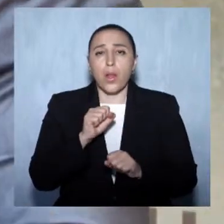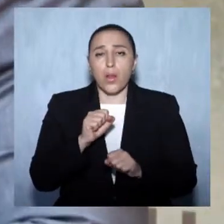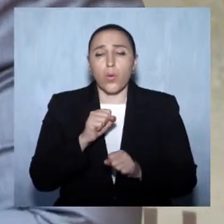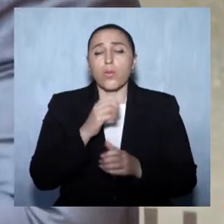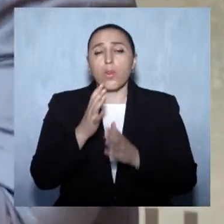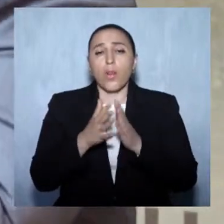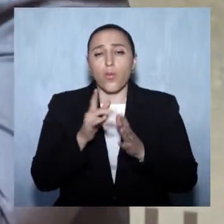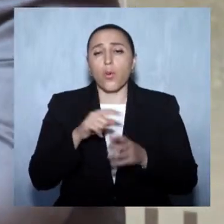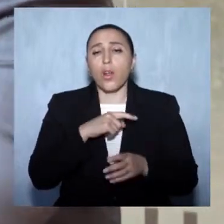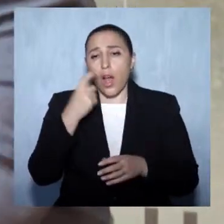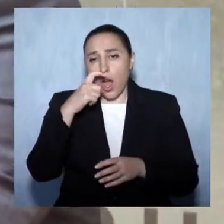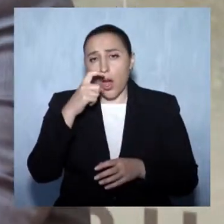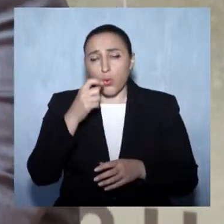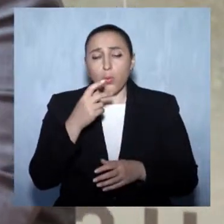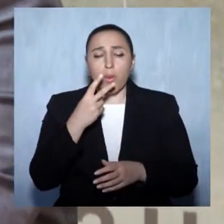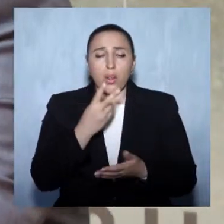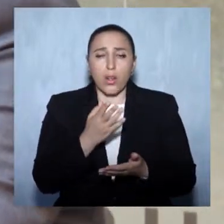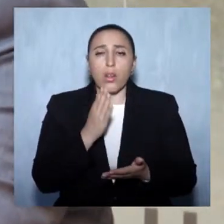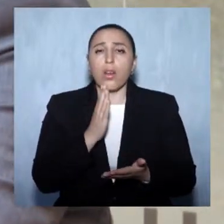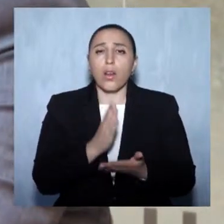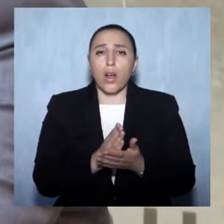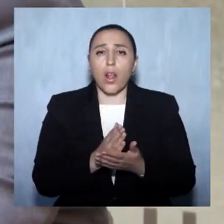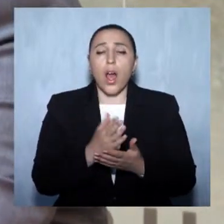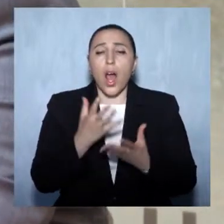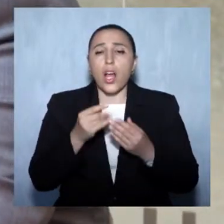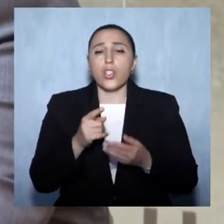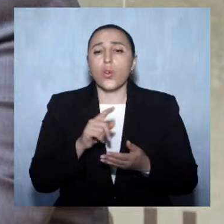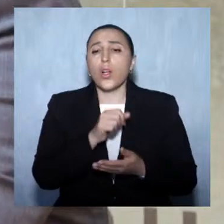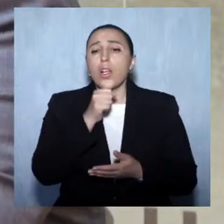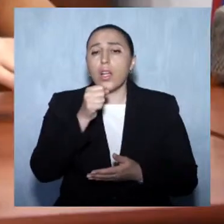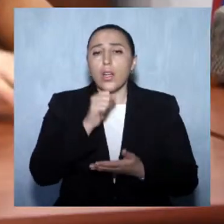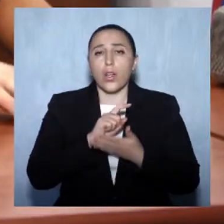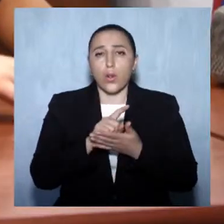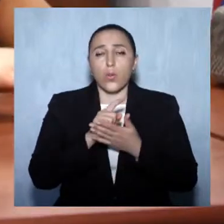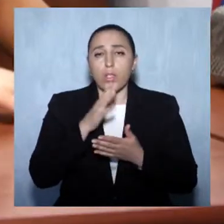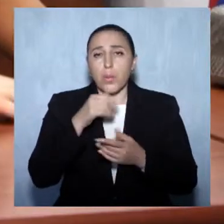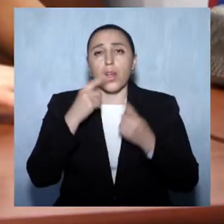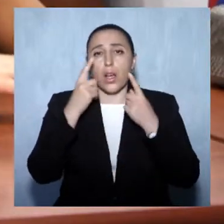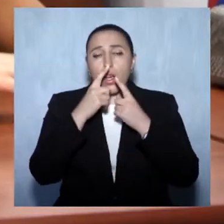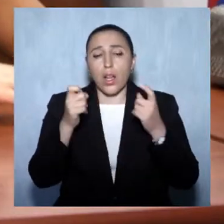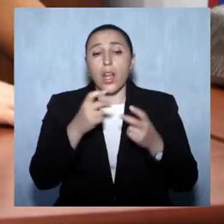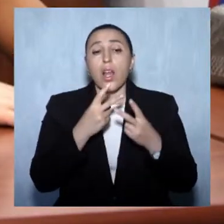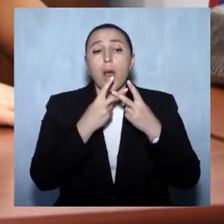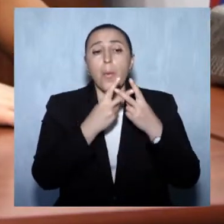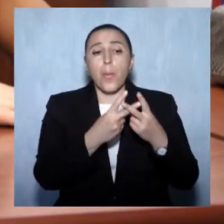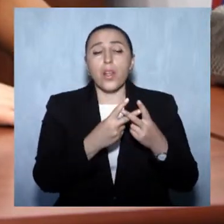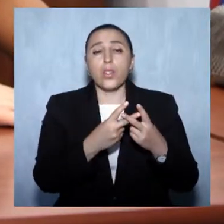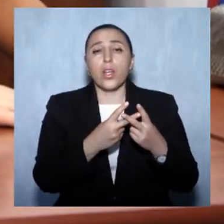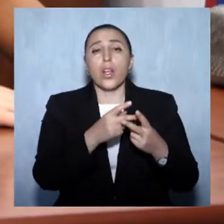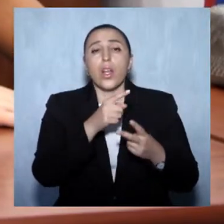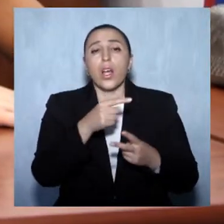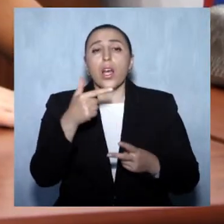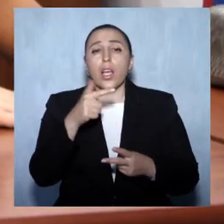խախտումների մասին։ Փաստաբան Գորգևորքյանն այսօր լրագրողներին զրույցում հայտարարեց, կալանքի տակ գտնվող պաշտպանյալ Գևոր Գևորքյանը չի